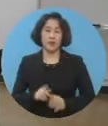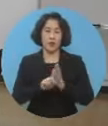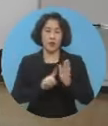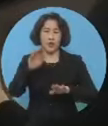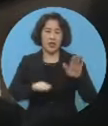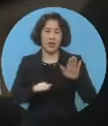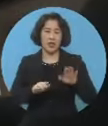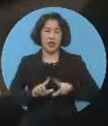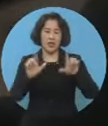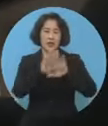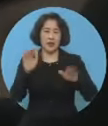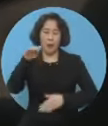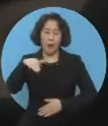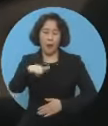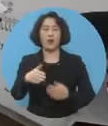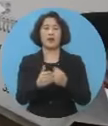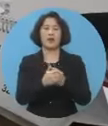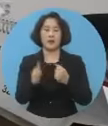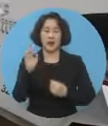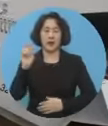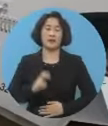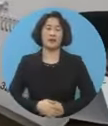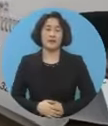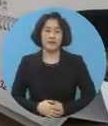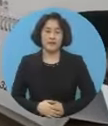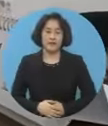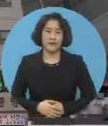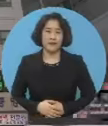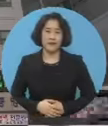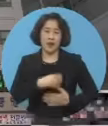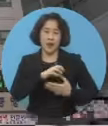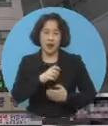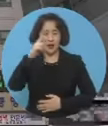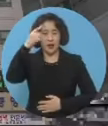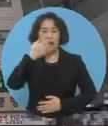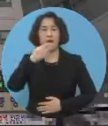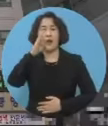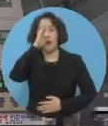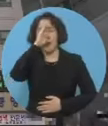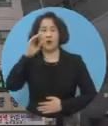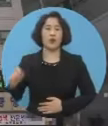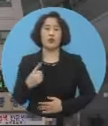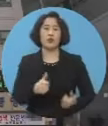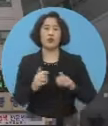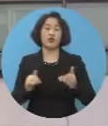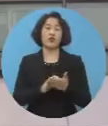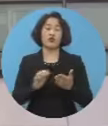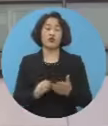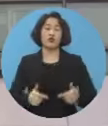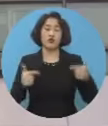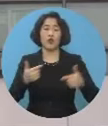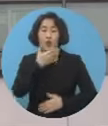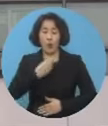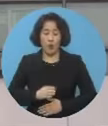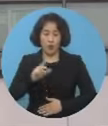일교차 등 변덕스러운 날씨가 가장 큰 원인으로 꼽힙니다 심 뇌혈관 질환으로 사망자가 늘어나면서